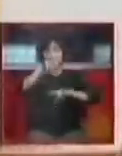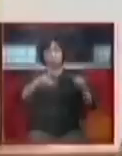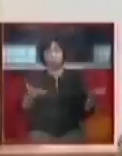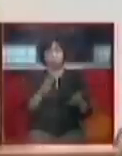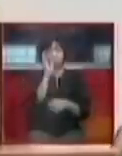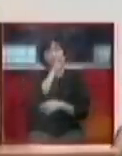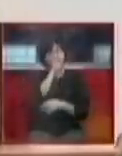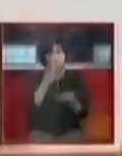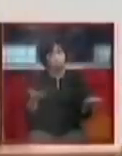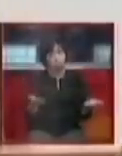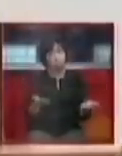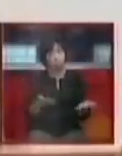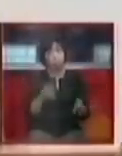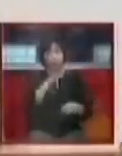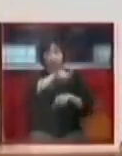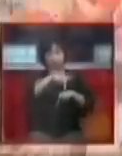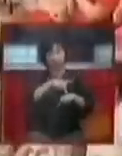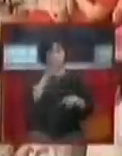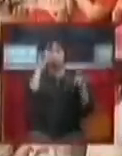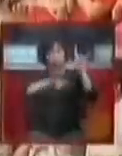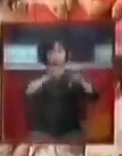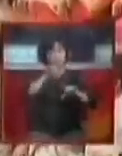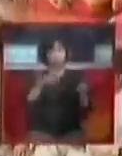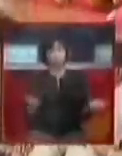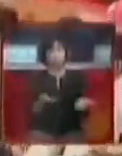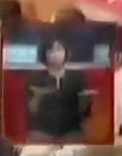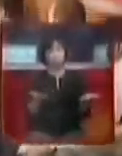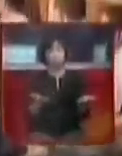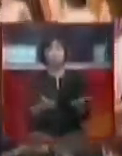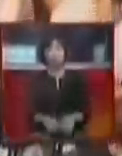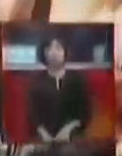napalapag. Mas marami pang